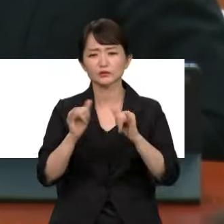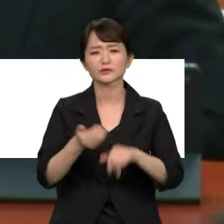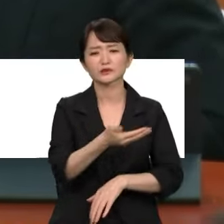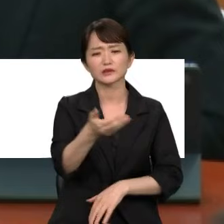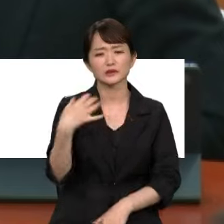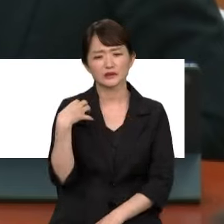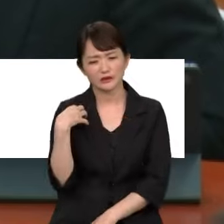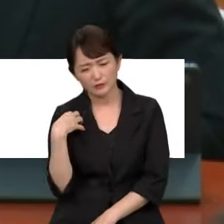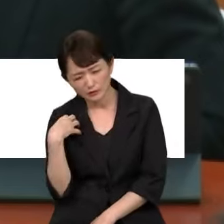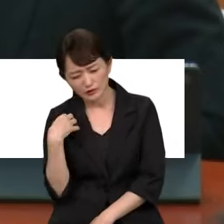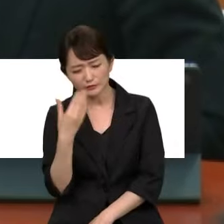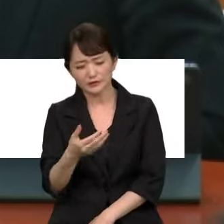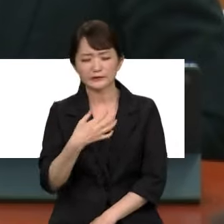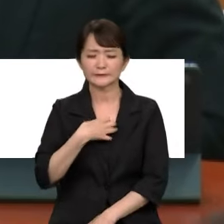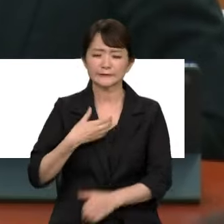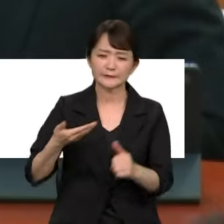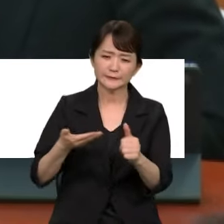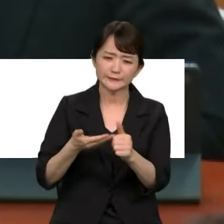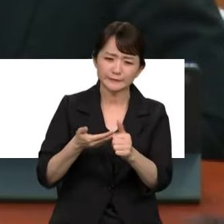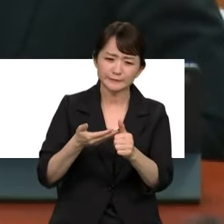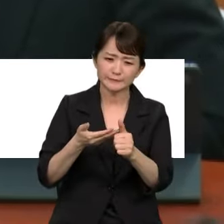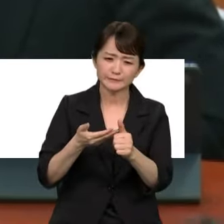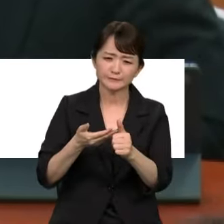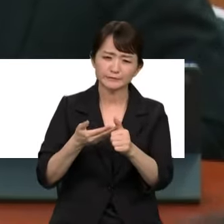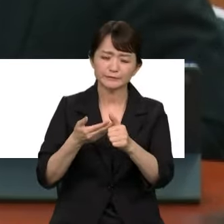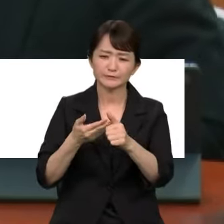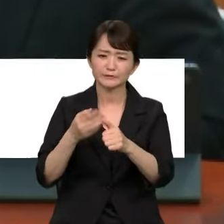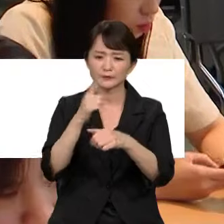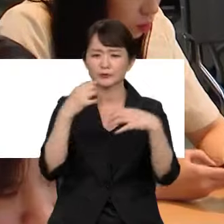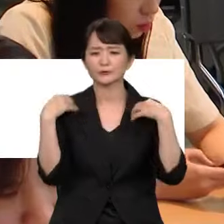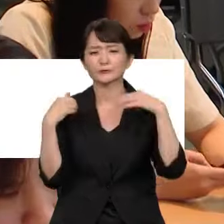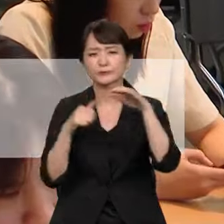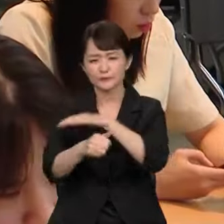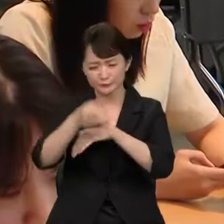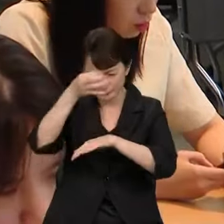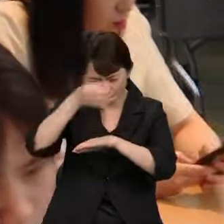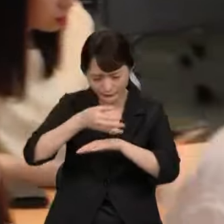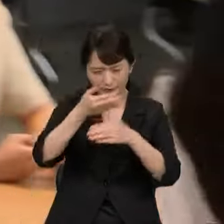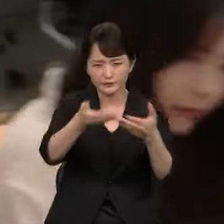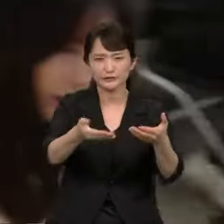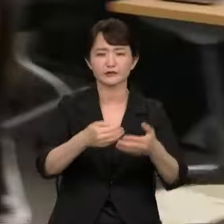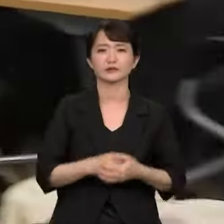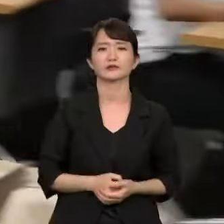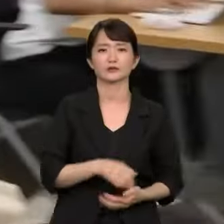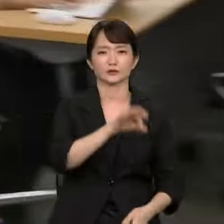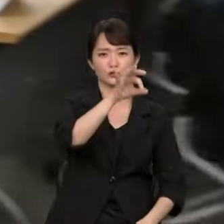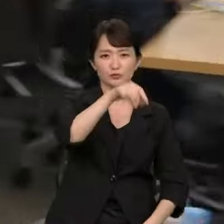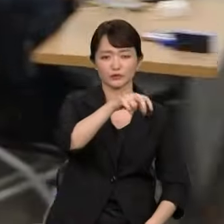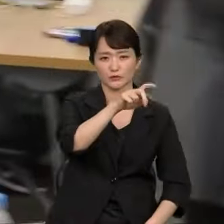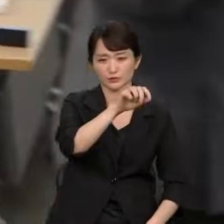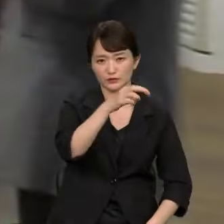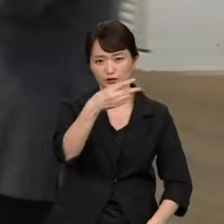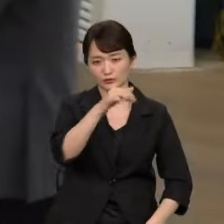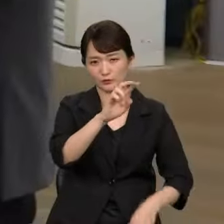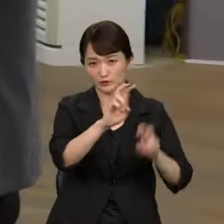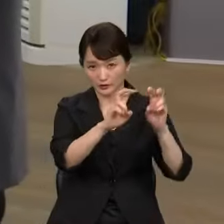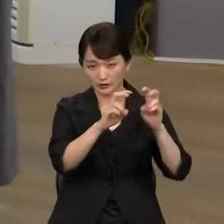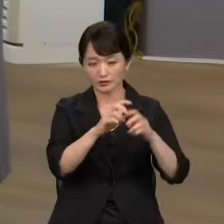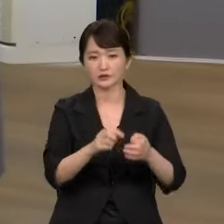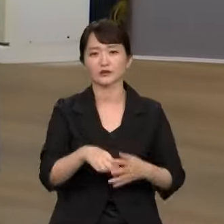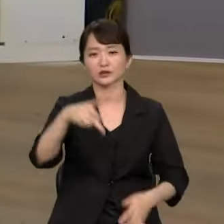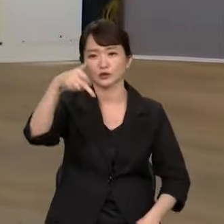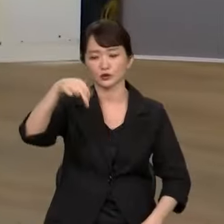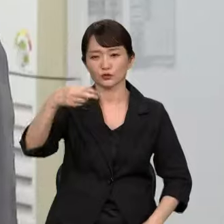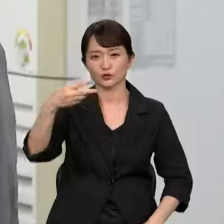부담을 드리고 걱정을 끼쳤던 것에 대해서 제가 당국을 네. 대표해서 사과 말씀 올리겠습니다. 관건은 위메프, 티몬 그리고 모회사